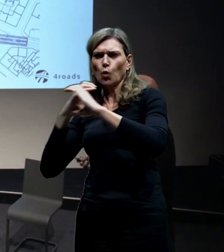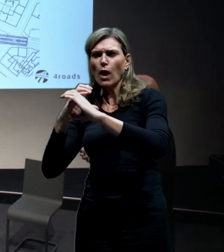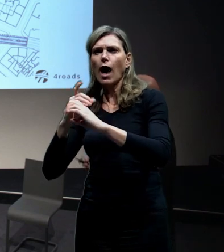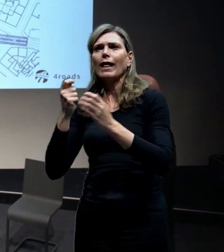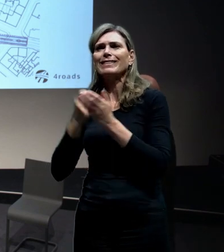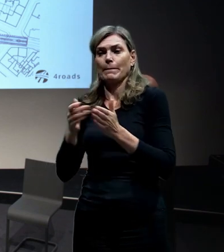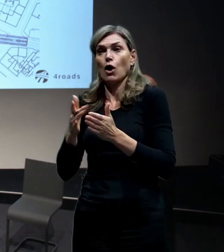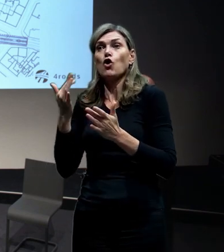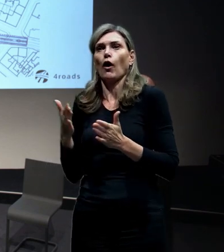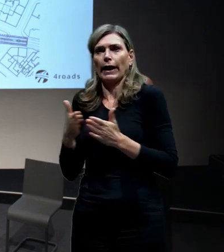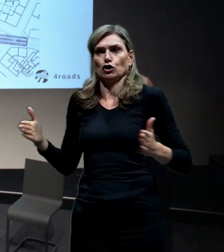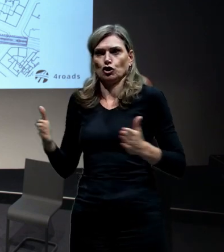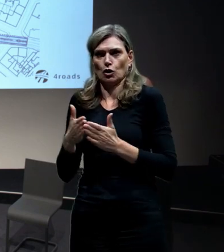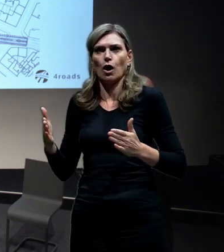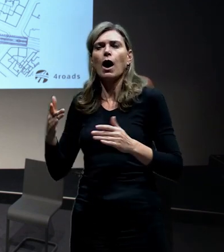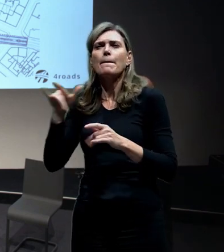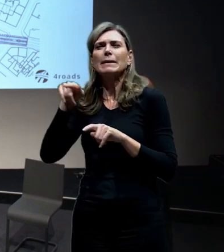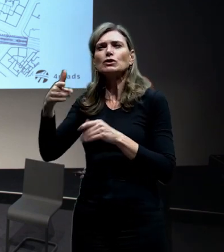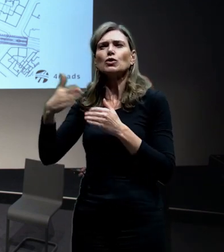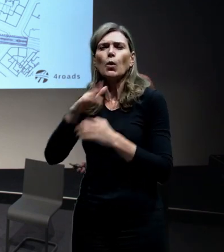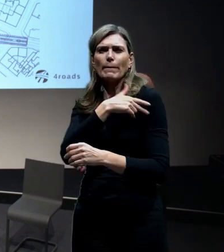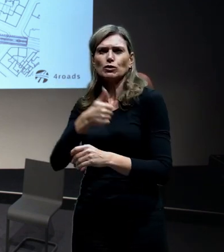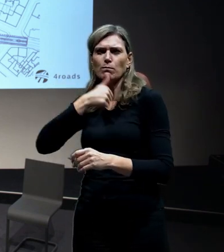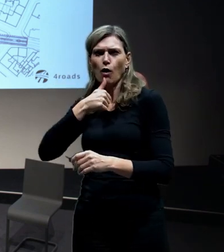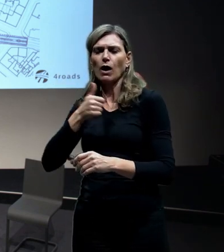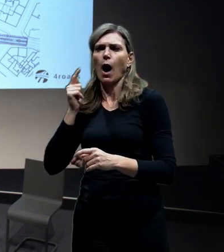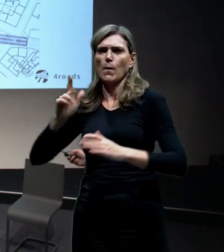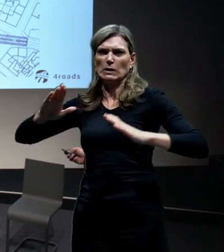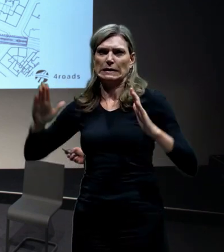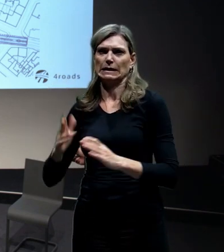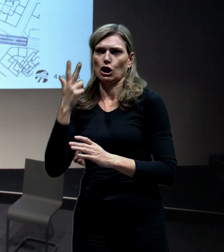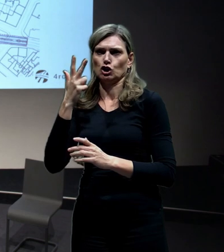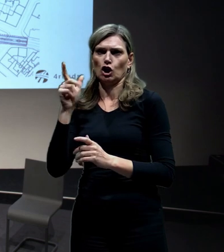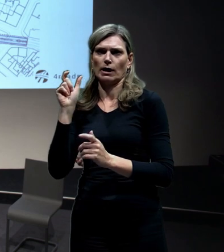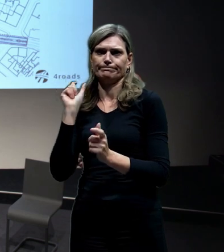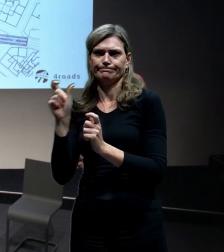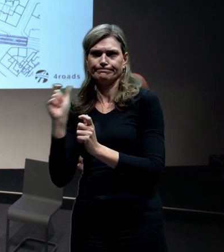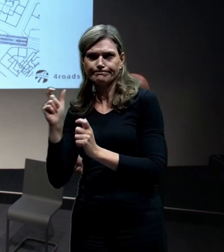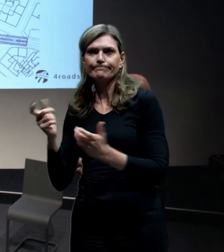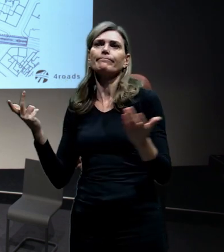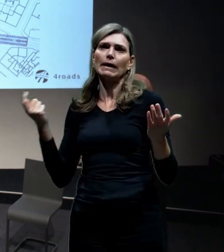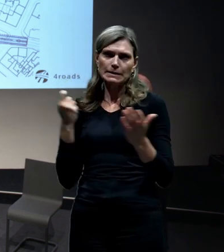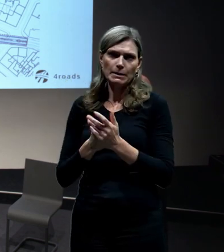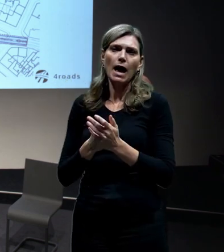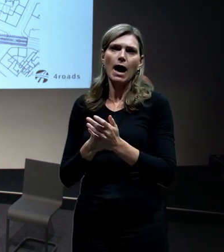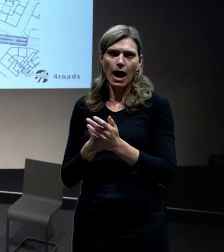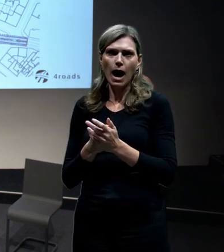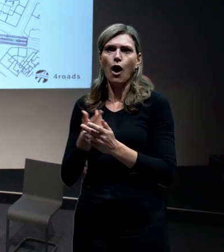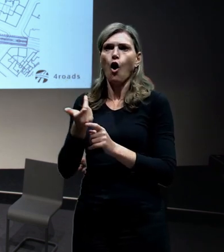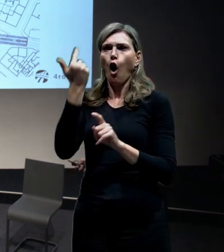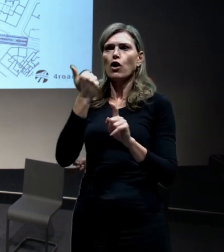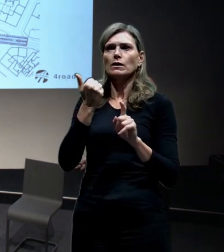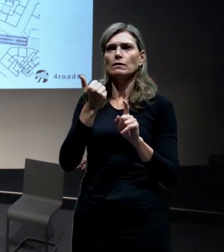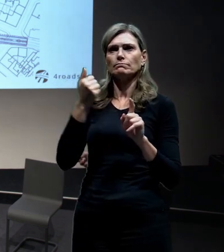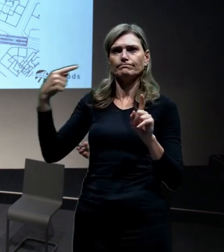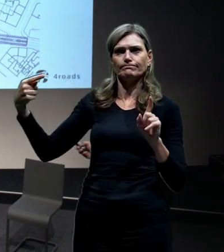v té oblasti pod vůlovkou, na tři pruhy. To nám přineslo to, že můžeme mít ve směru od Libeňky